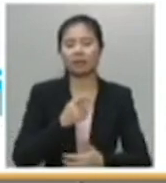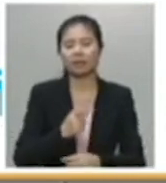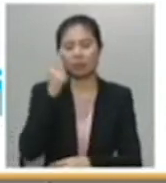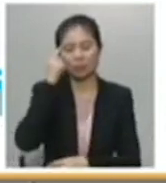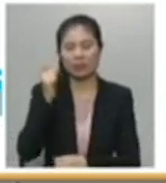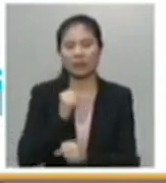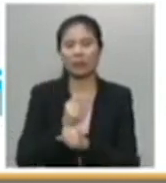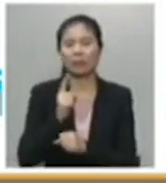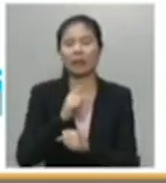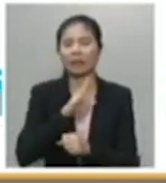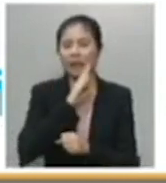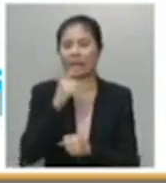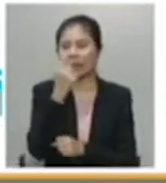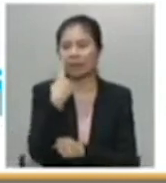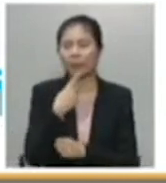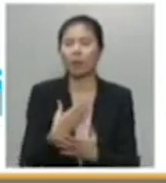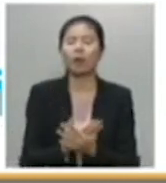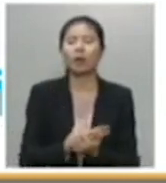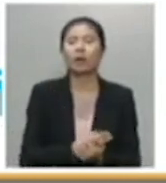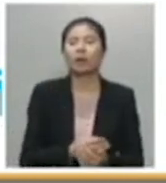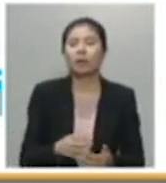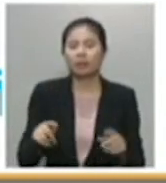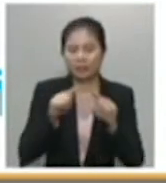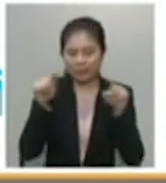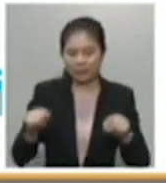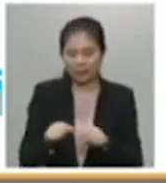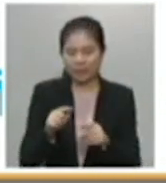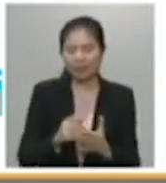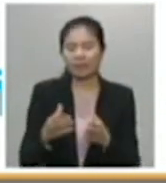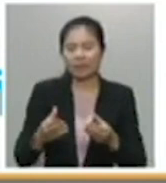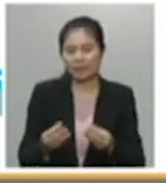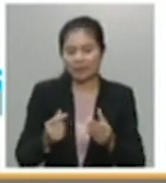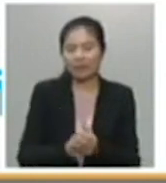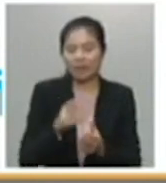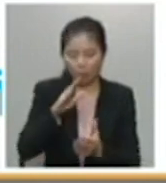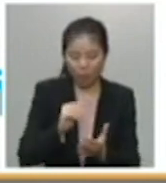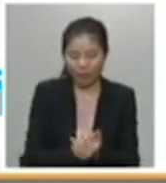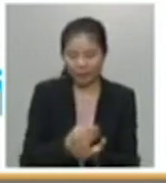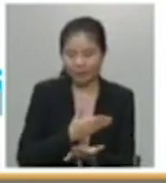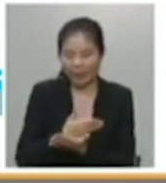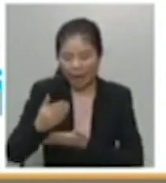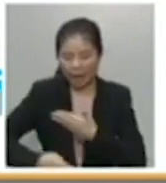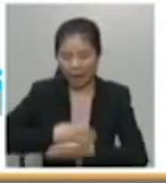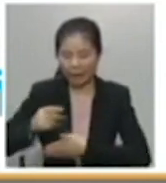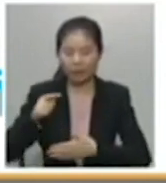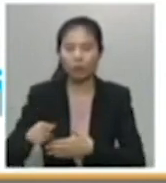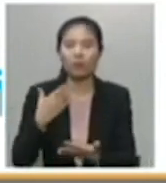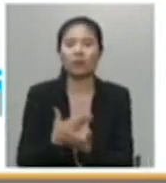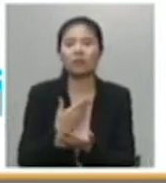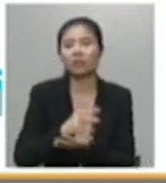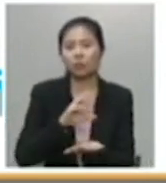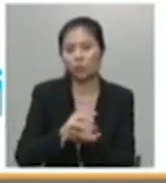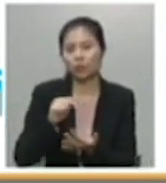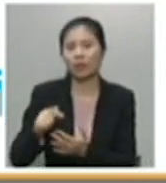เศรษฐีที่ดินเนี่ยควรจะเสียภาษีกำไรส่วนเทียบราคาขายนะครับกับราคาทุน